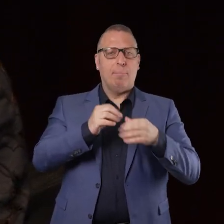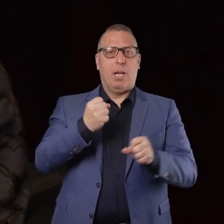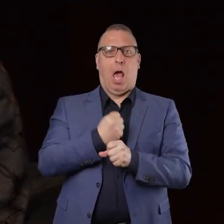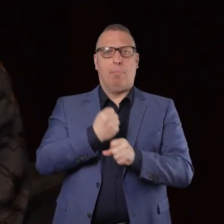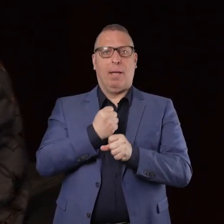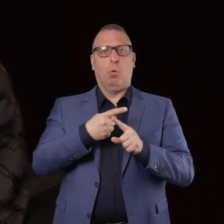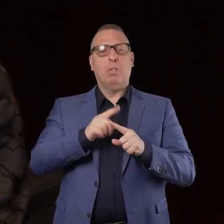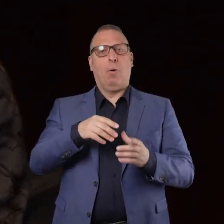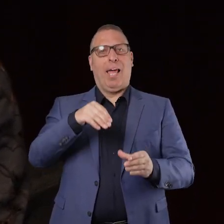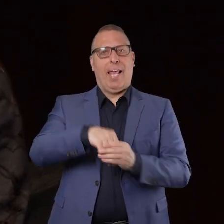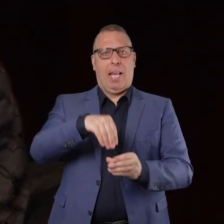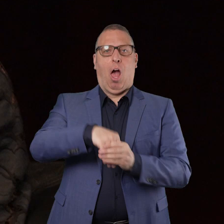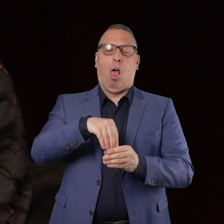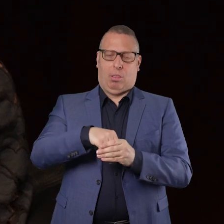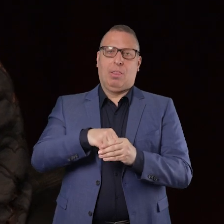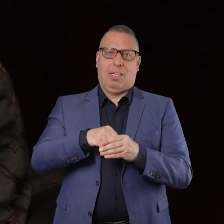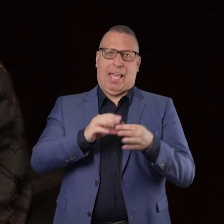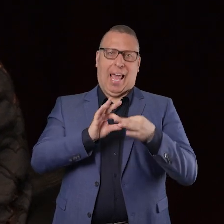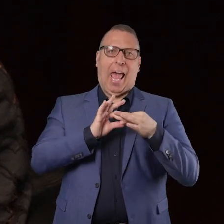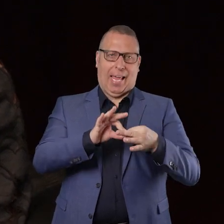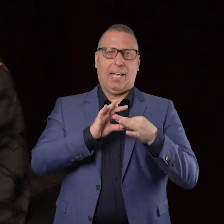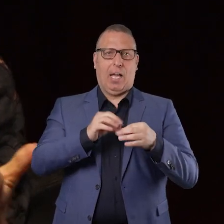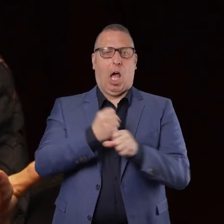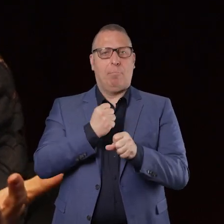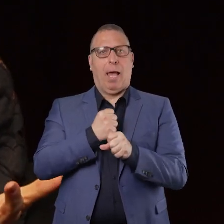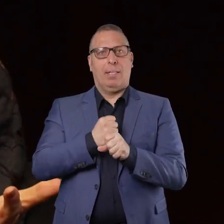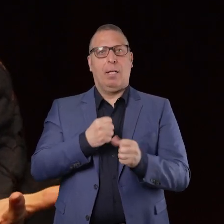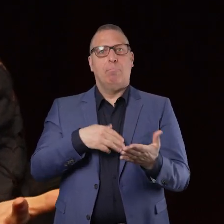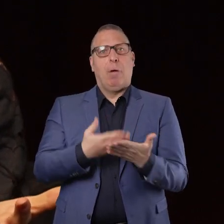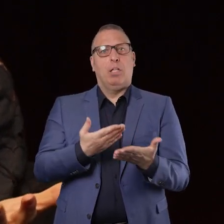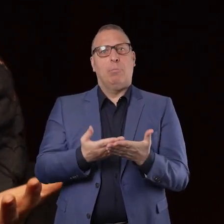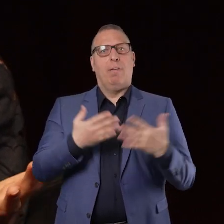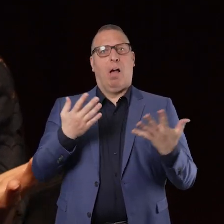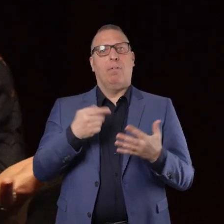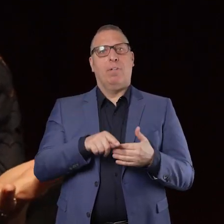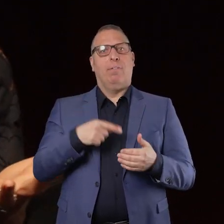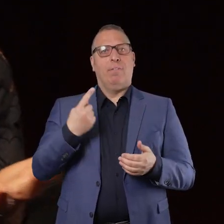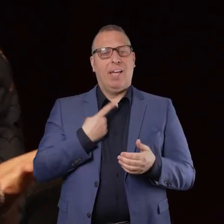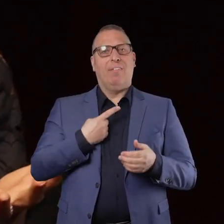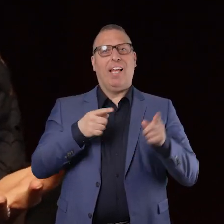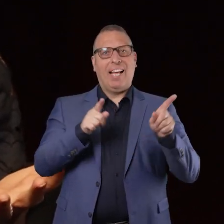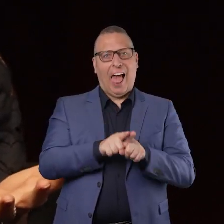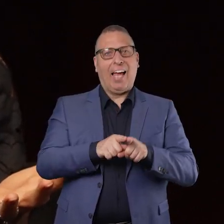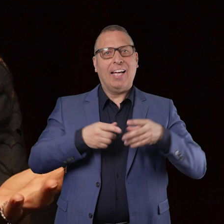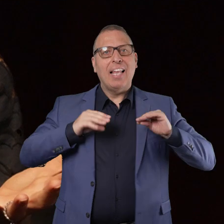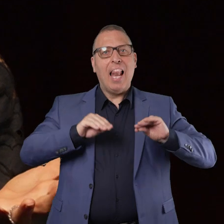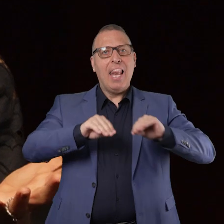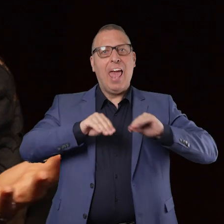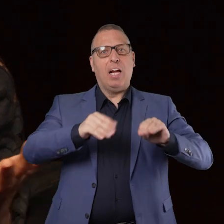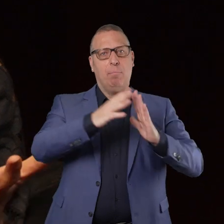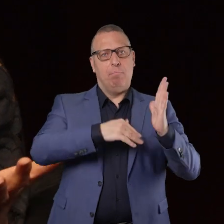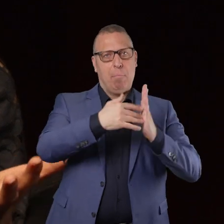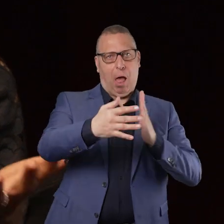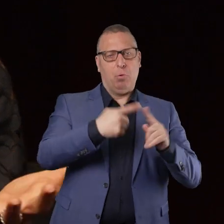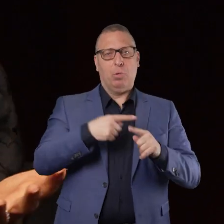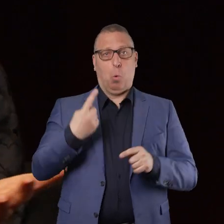eng zusammen, aber wir arbeiten natürlich auch inhaltlich sehr eng zusammen. Ein Beispiel ist, dass wir uns am gleichen Lehrplan orientieren wie die